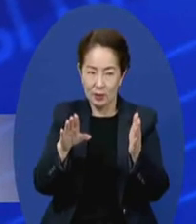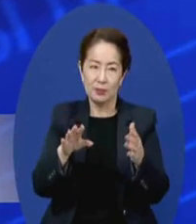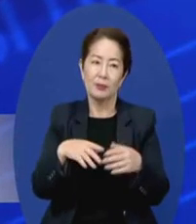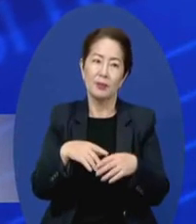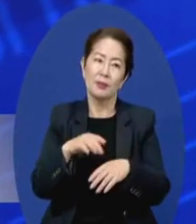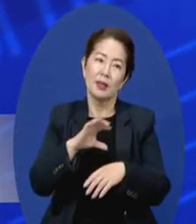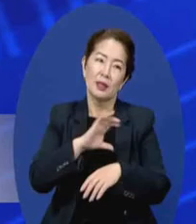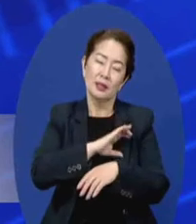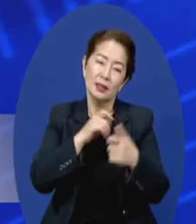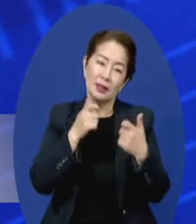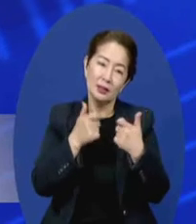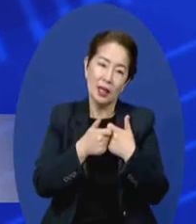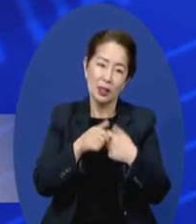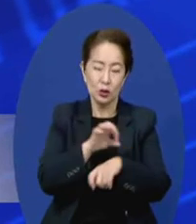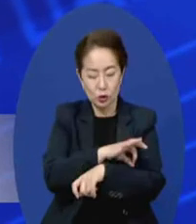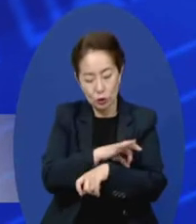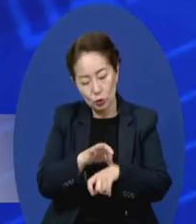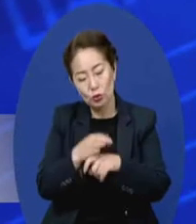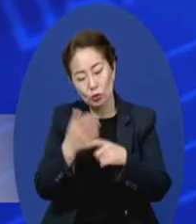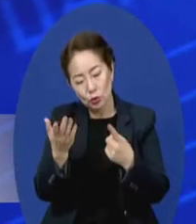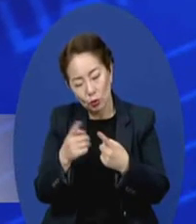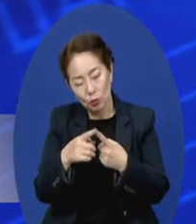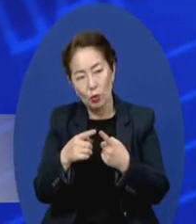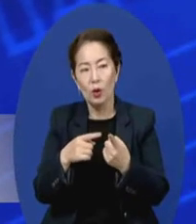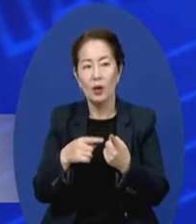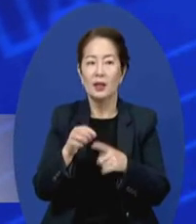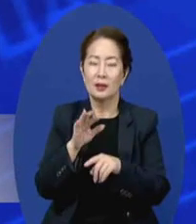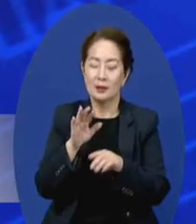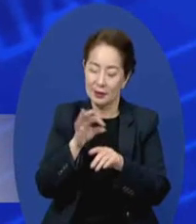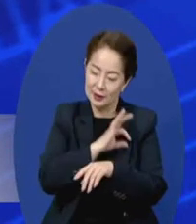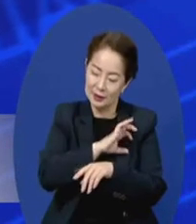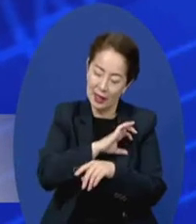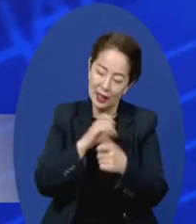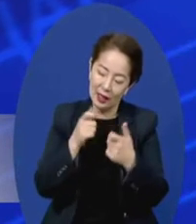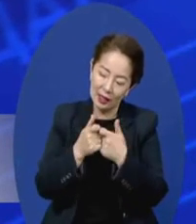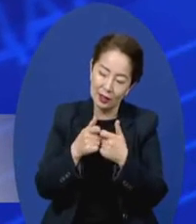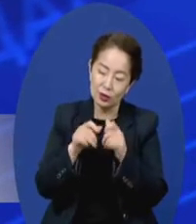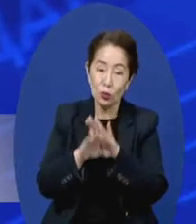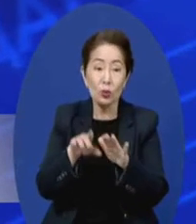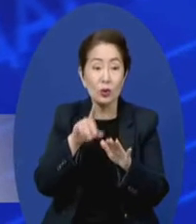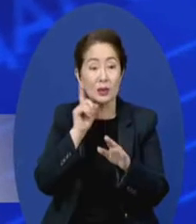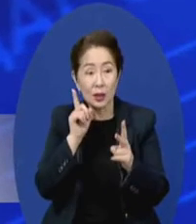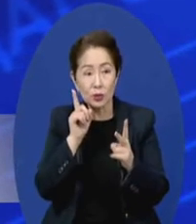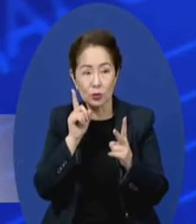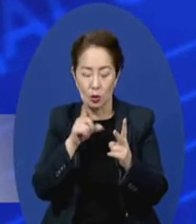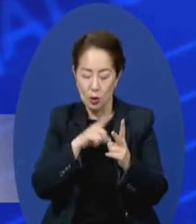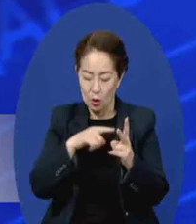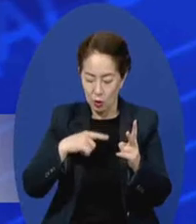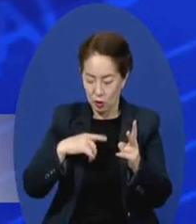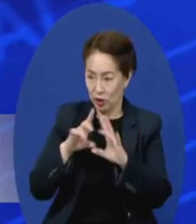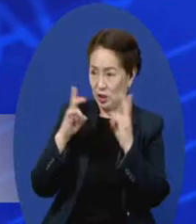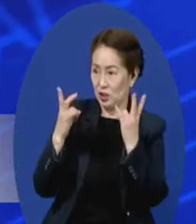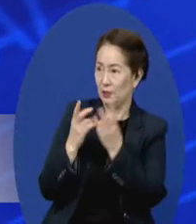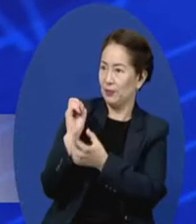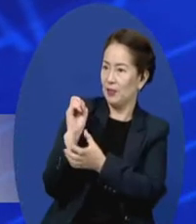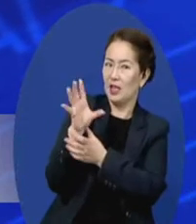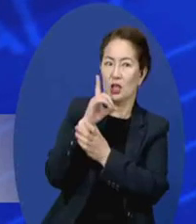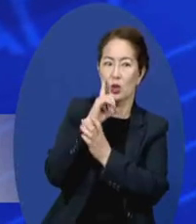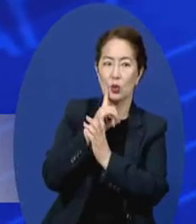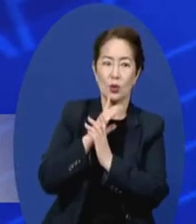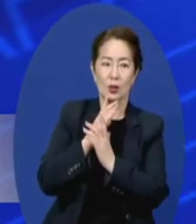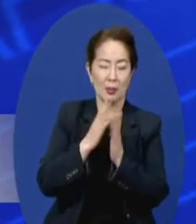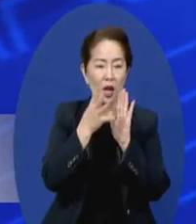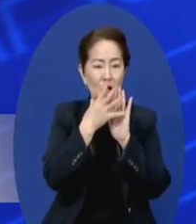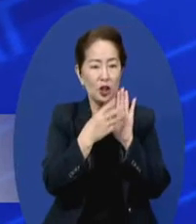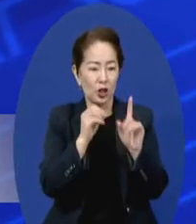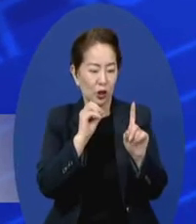төсөл тийм ээ. А эсвэл таалагдсан одоо тэр хүүхэд залуучууд нийгэмд өөрийгөө гэрэл байлгах нөлөөлж